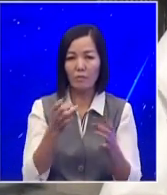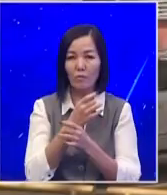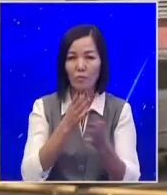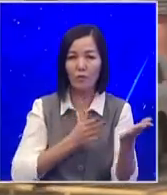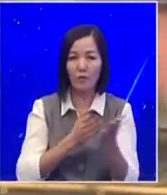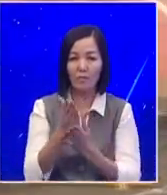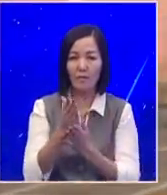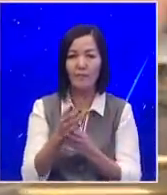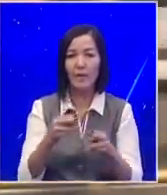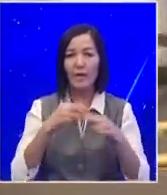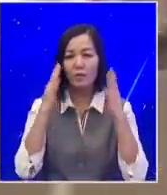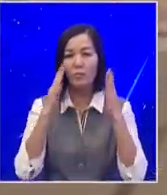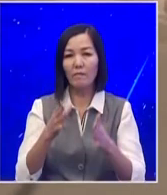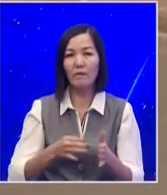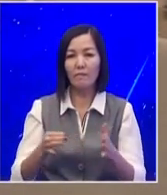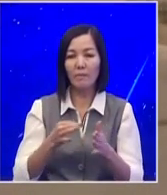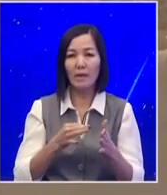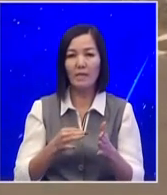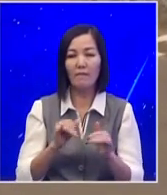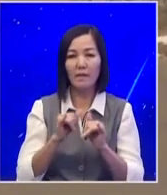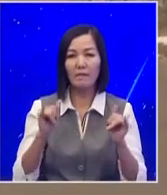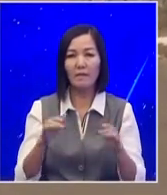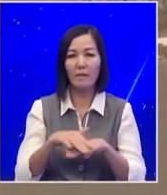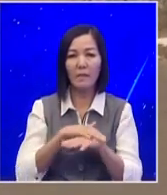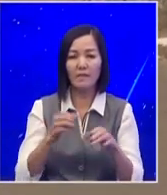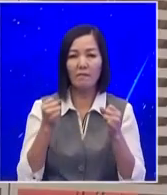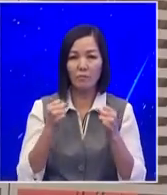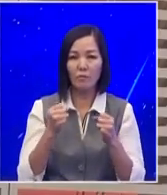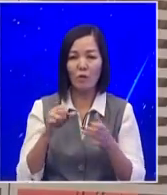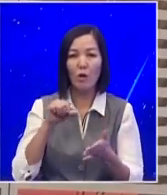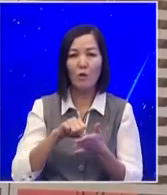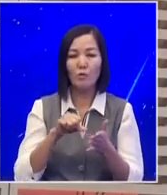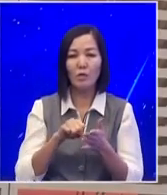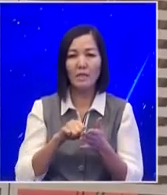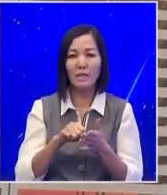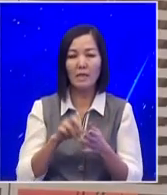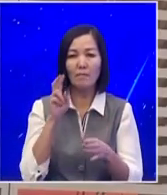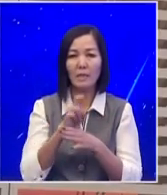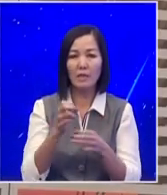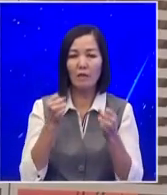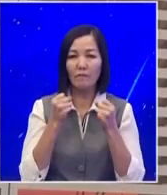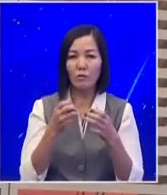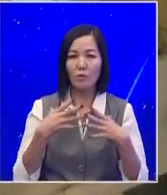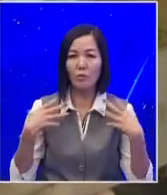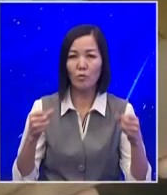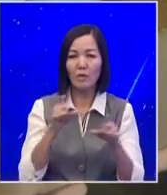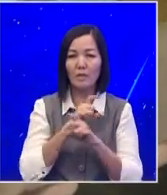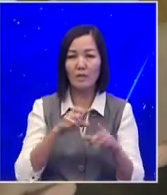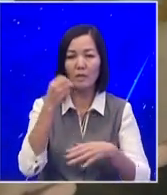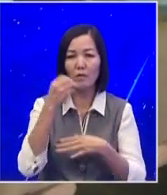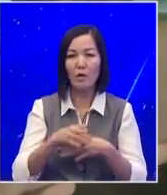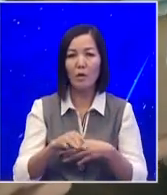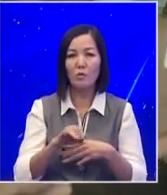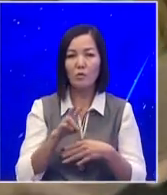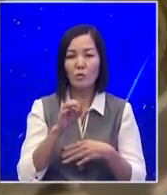аспектах. Особое внимание в области уделяется развитию массового спорта. Участники пресс-саммита посетили физкультурно-оздоровительный центр «Ушконор»